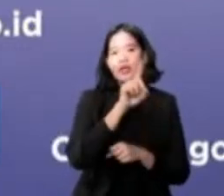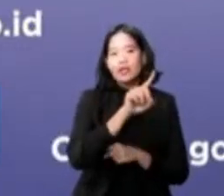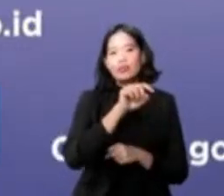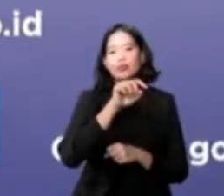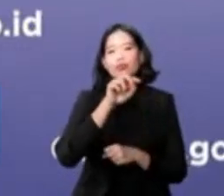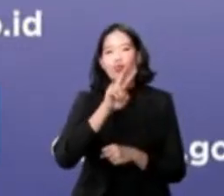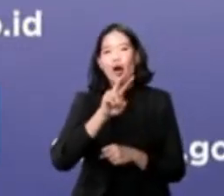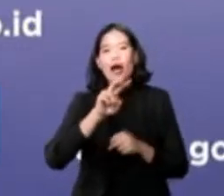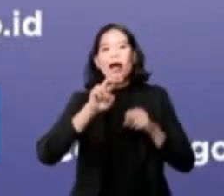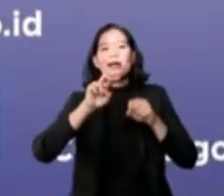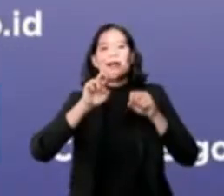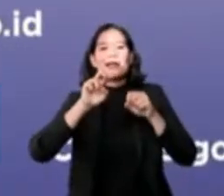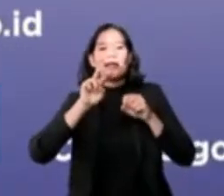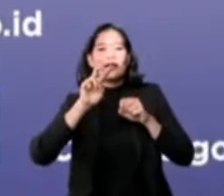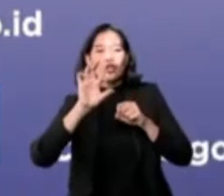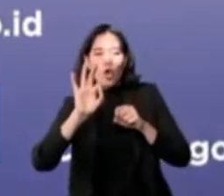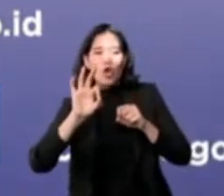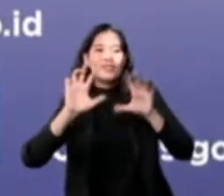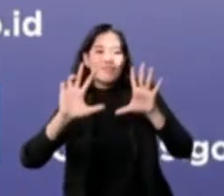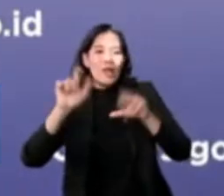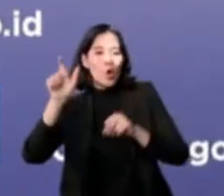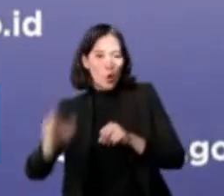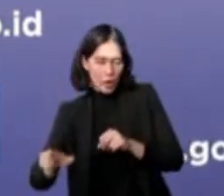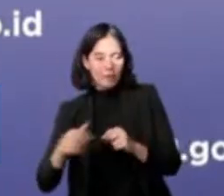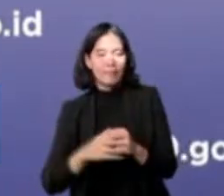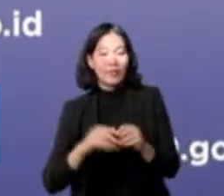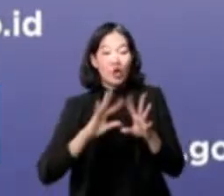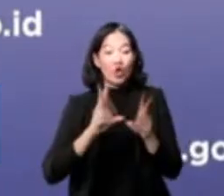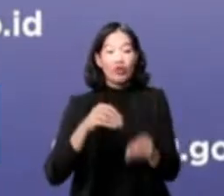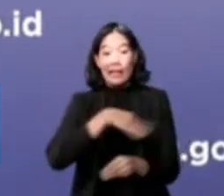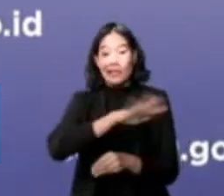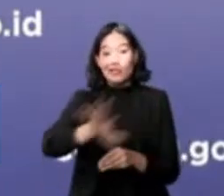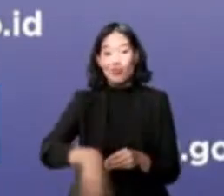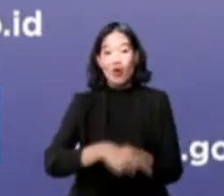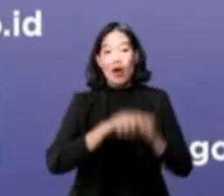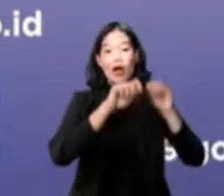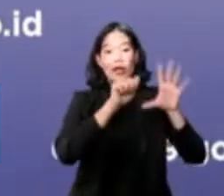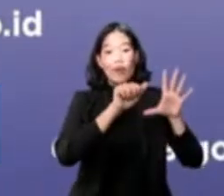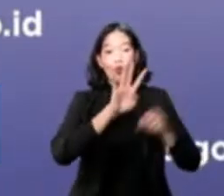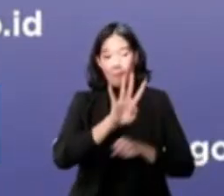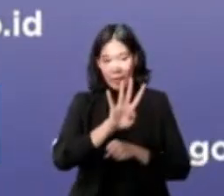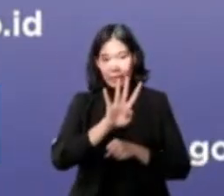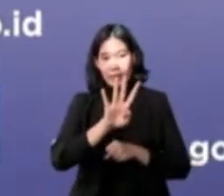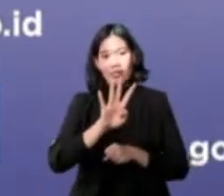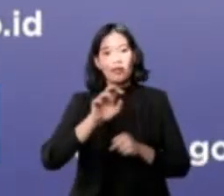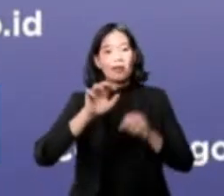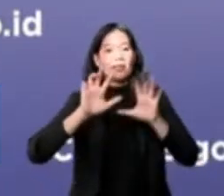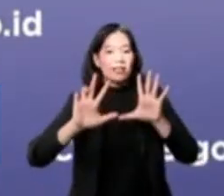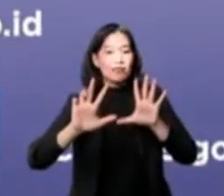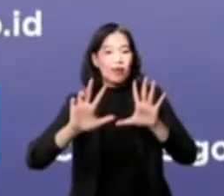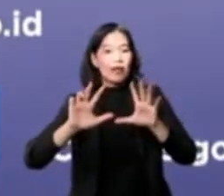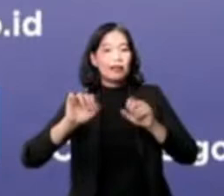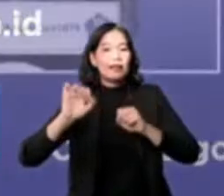sebanyak 1.209 orang. Sehingga sekarang akumulasinya menjadi